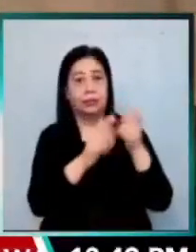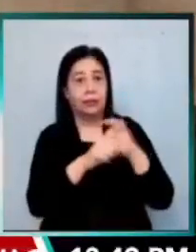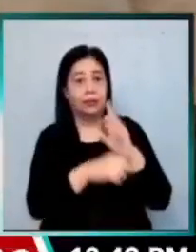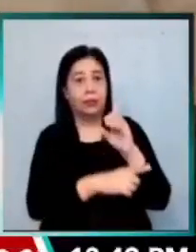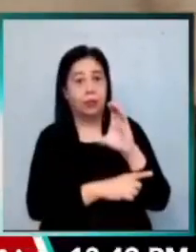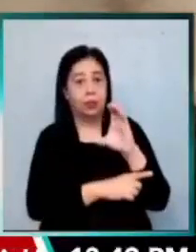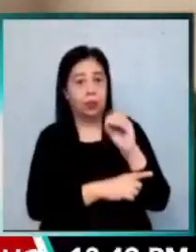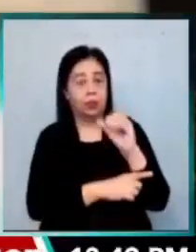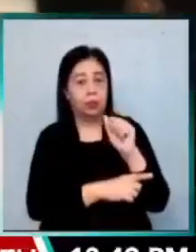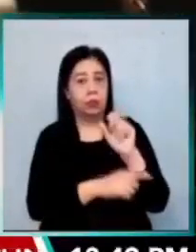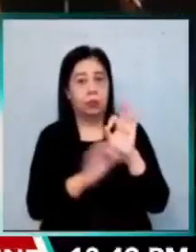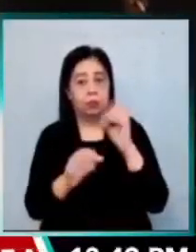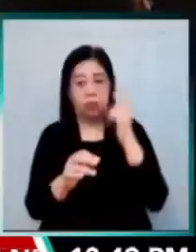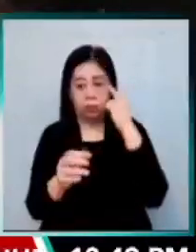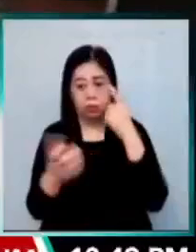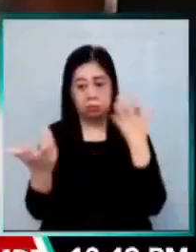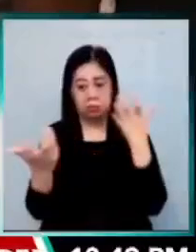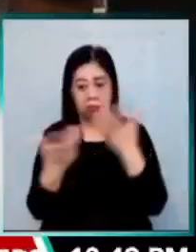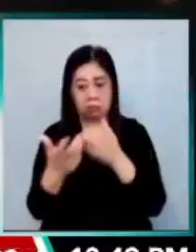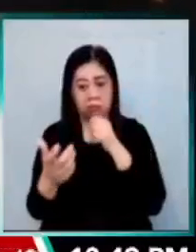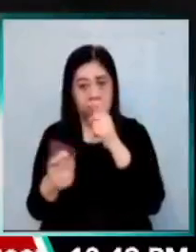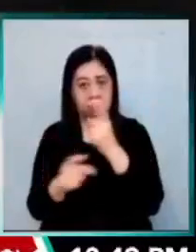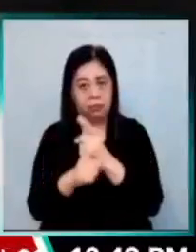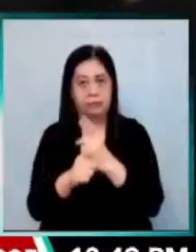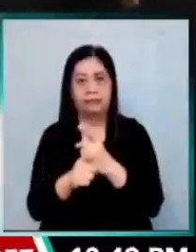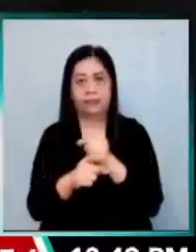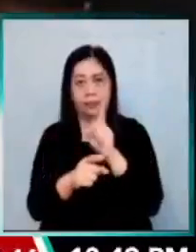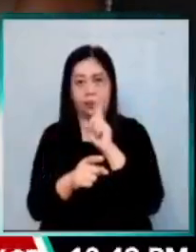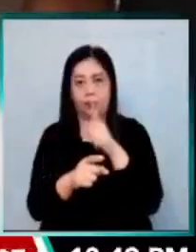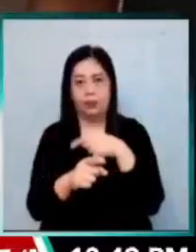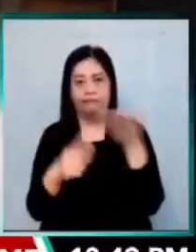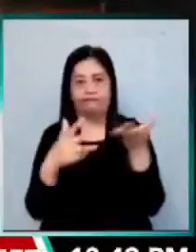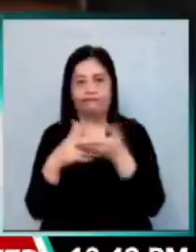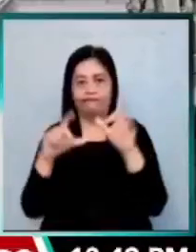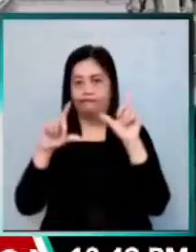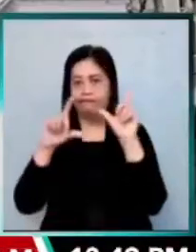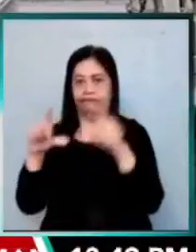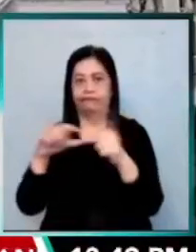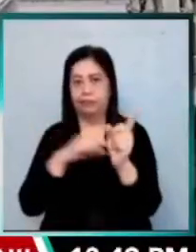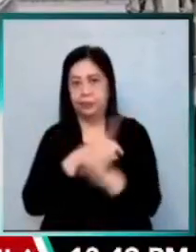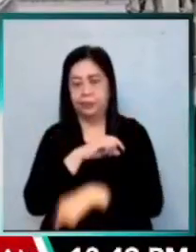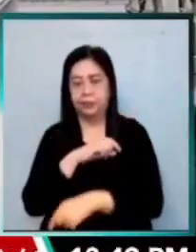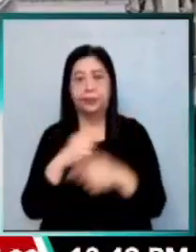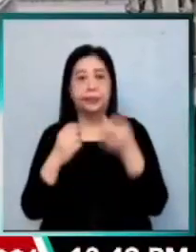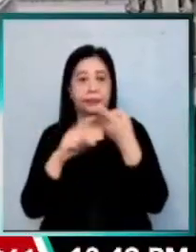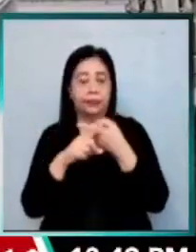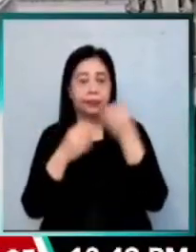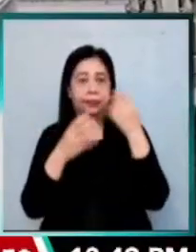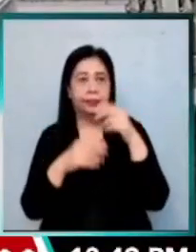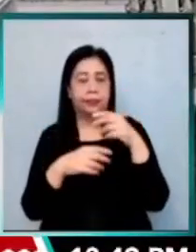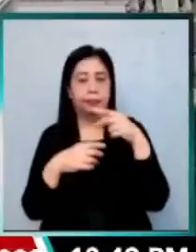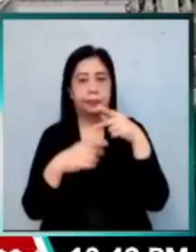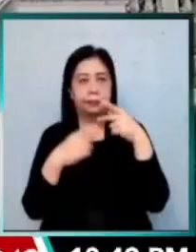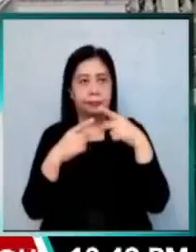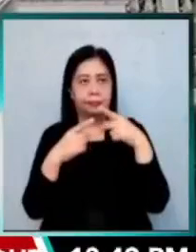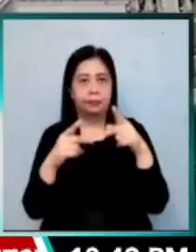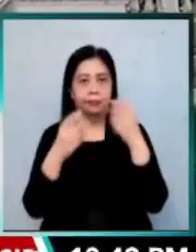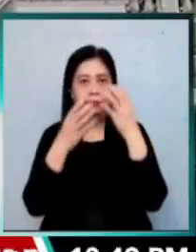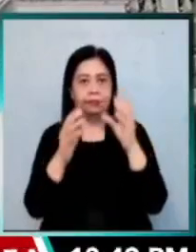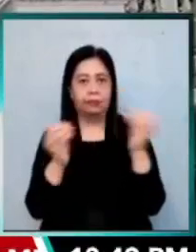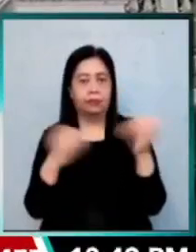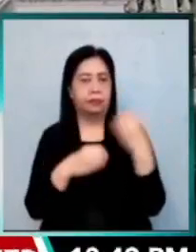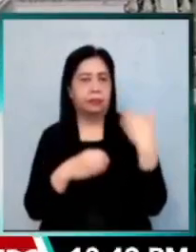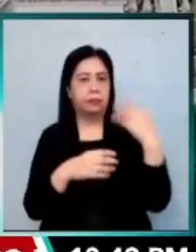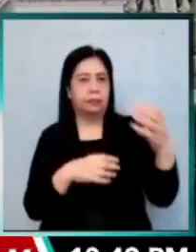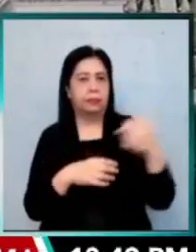raw na hindi tama ang COA, meron daw makakasuhan. Ayon sa Public Information Office ng COA, hindi pa nakukuha ng tanggapan